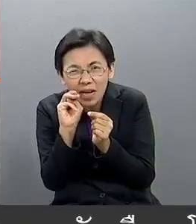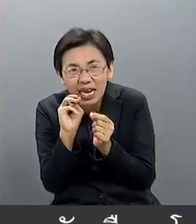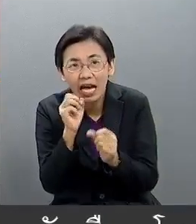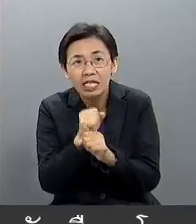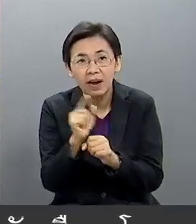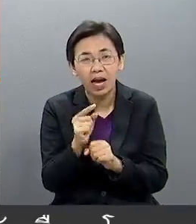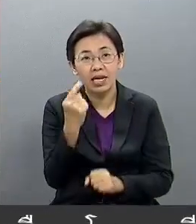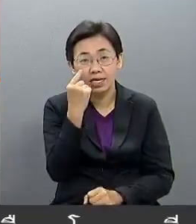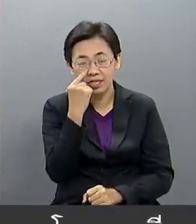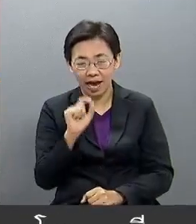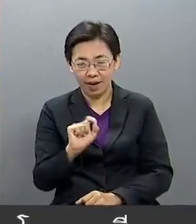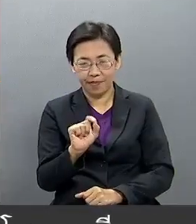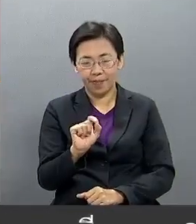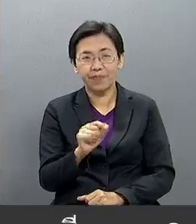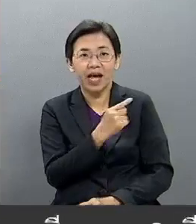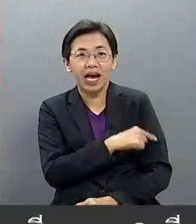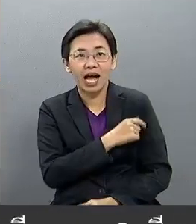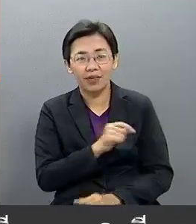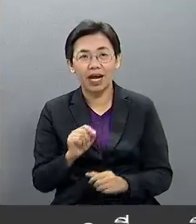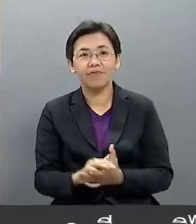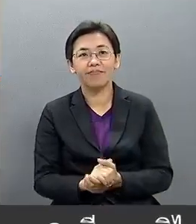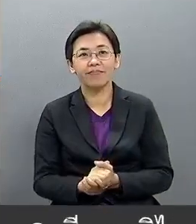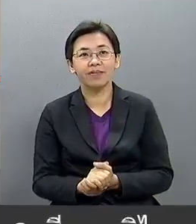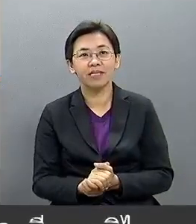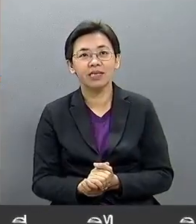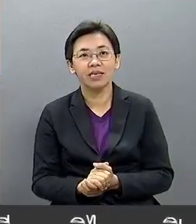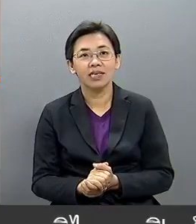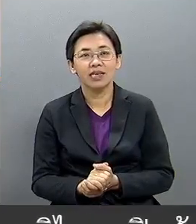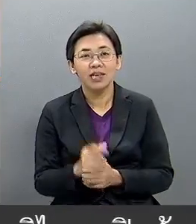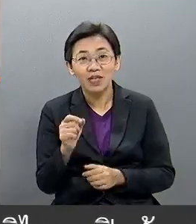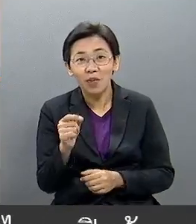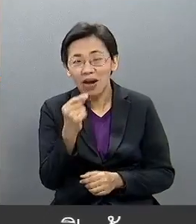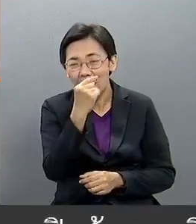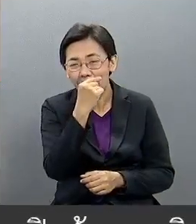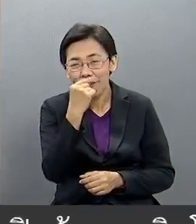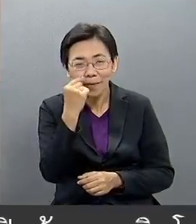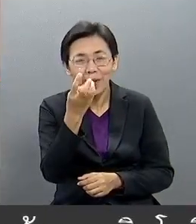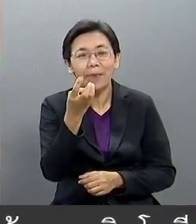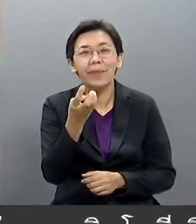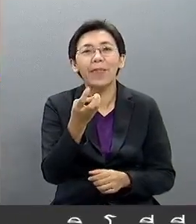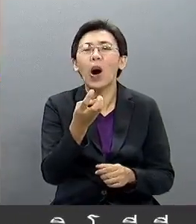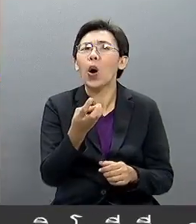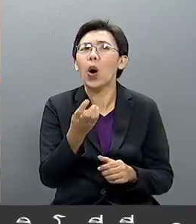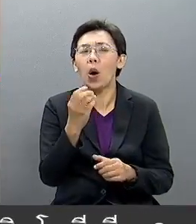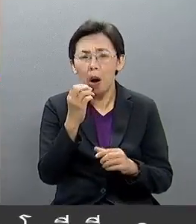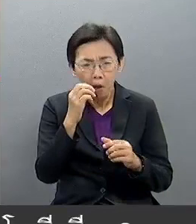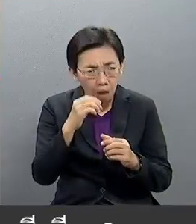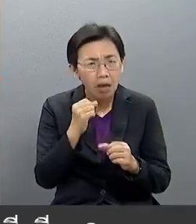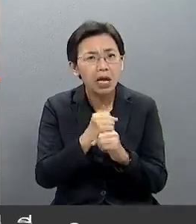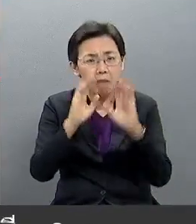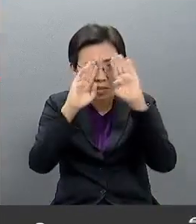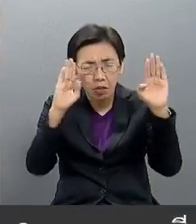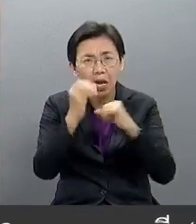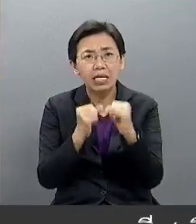แต้มสีขาวด้วยปลายแหลมของผู้กันก็แม่นยำด้วยประสบการณ์กว่า30ปียืนยันฝีมือเป้ผู้กันหน